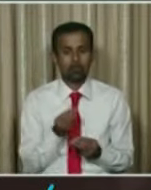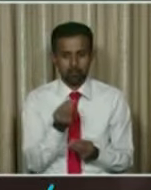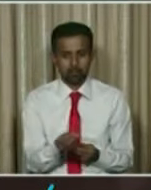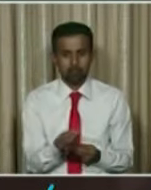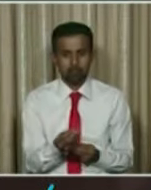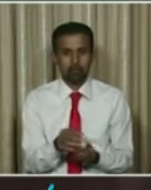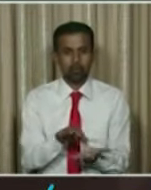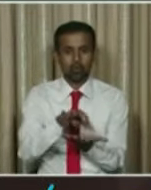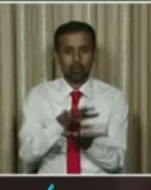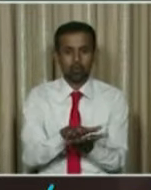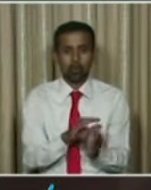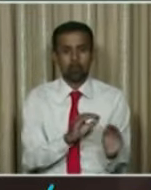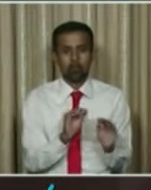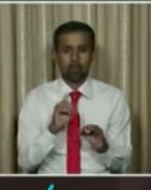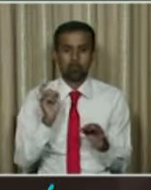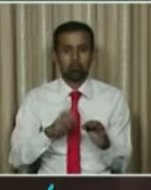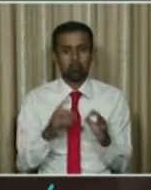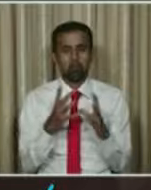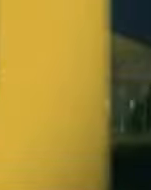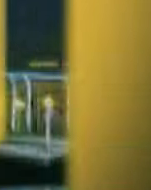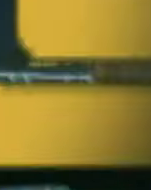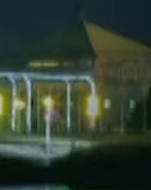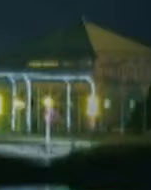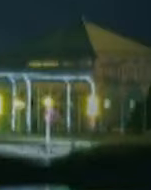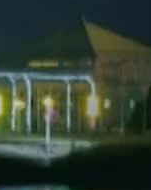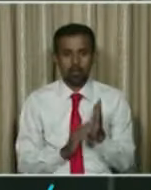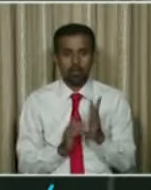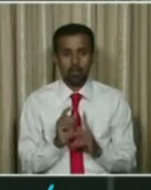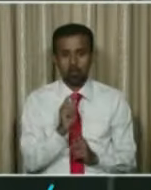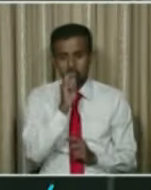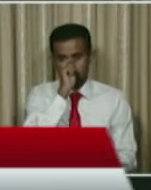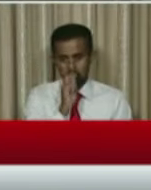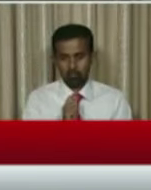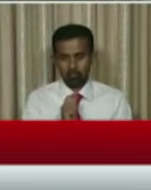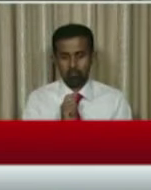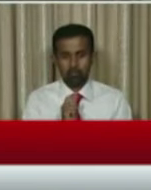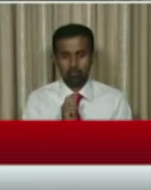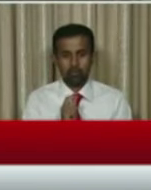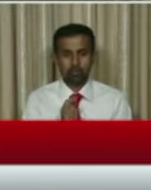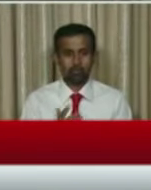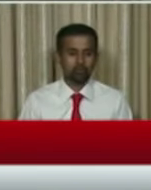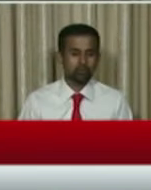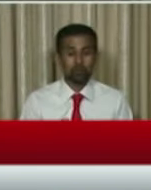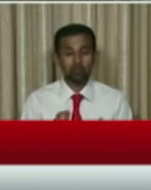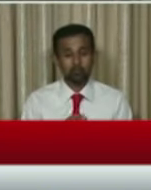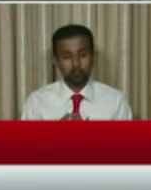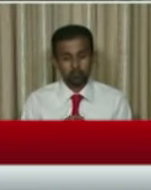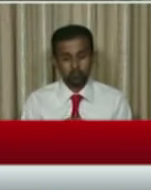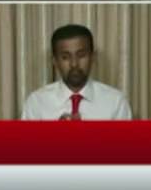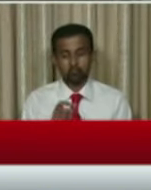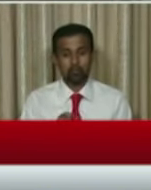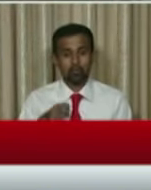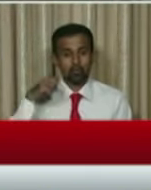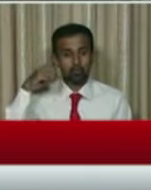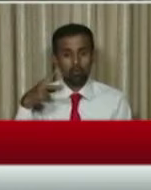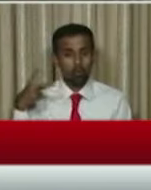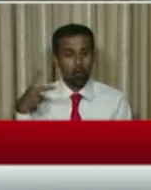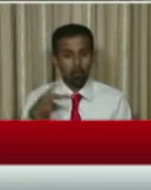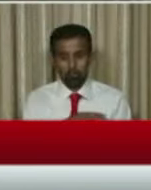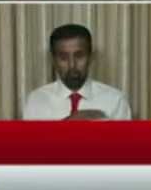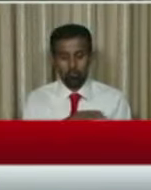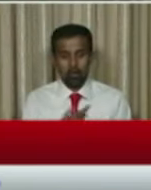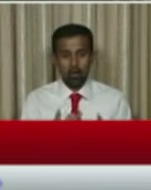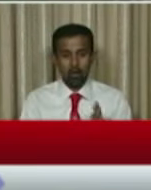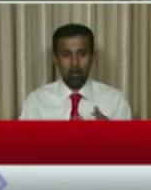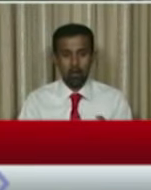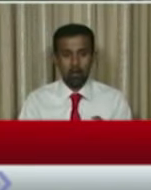ඒකේ සම්මත වුණාට පස්සේ මේ ප්‍රශ්නේ අපිට විසඳ ගන්න පුළුවන් ලේසියෙන් ඉතාමත් අසරණ දිලිඳු අයග විදුලිය විසන්ද කිරීමේදී